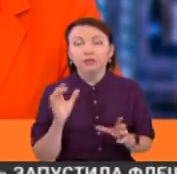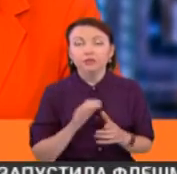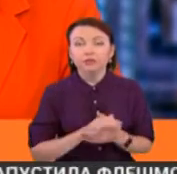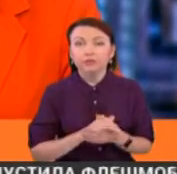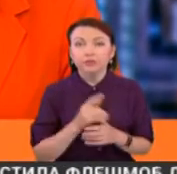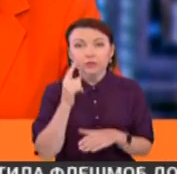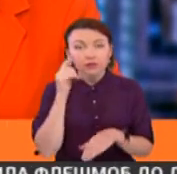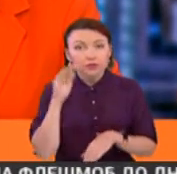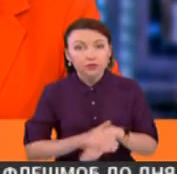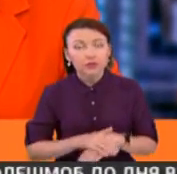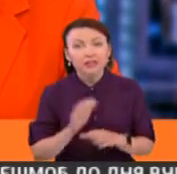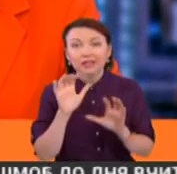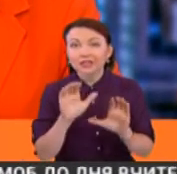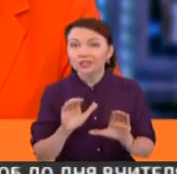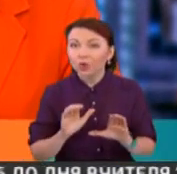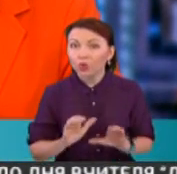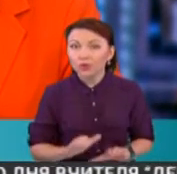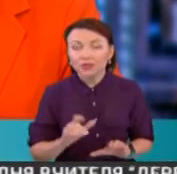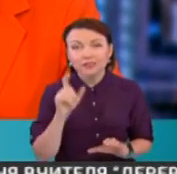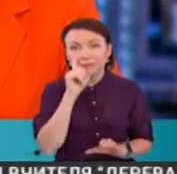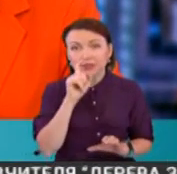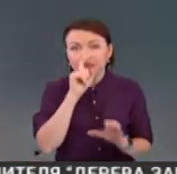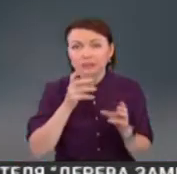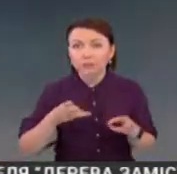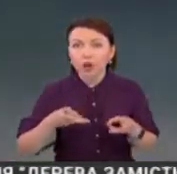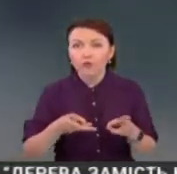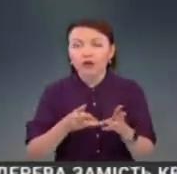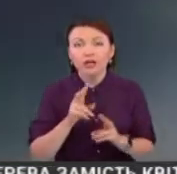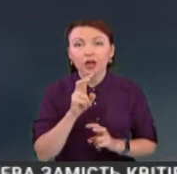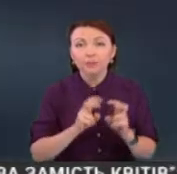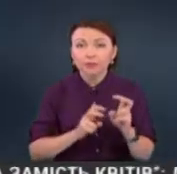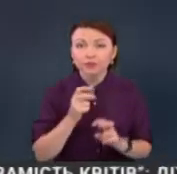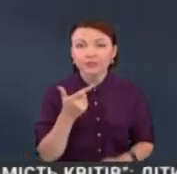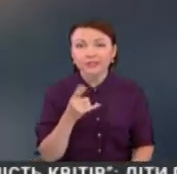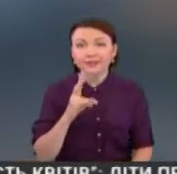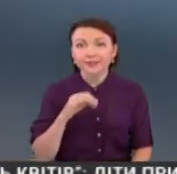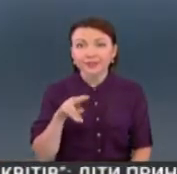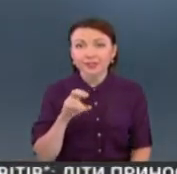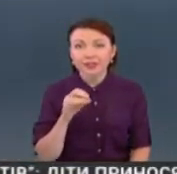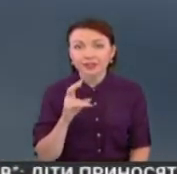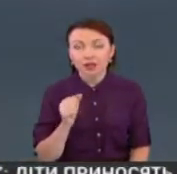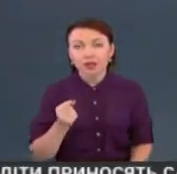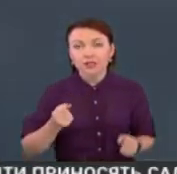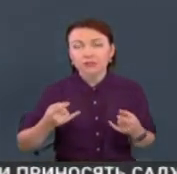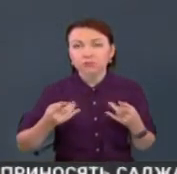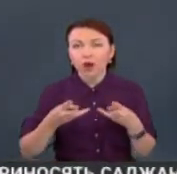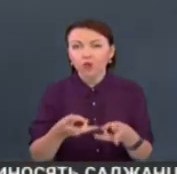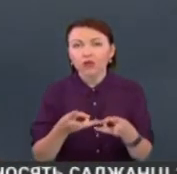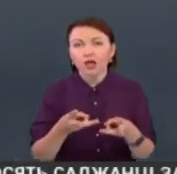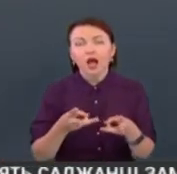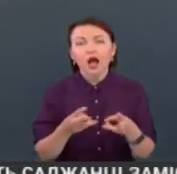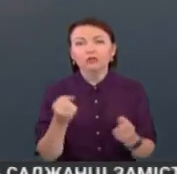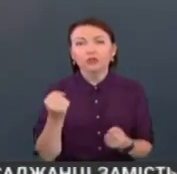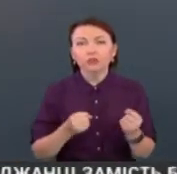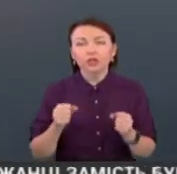сміттєспалювальний комбінат. Підприємство розташоване на звалищі в районі Гнідина. Спалювало автомобільні шини та інші